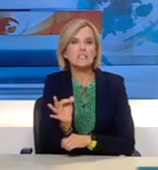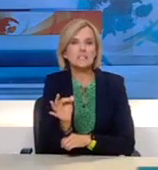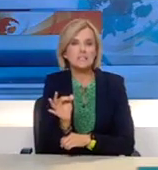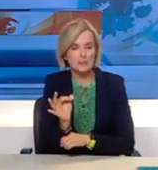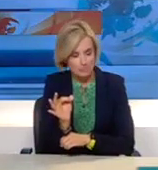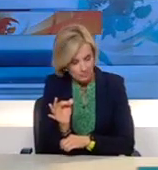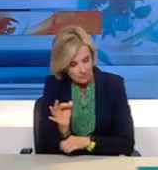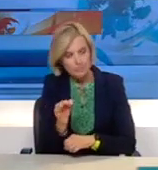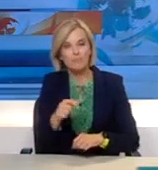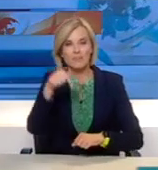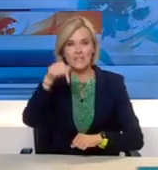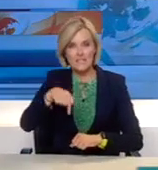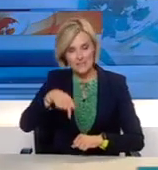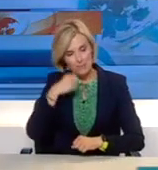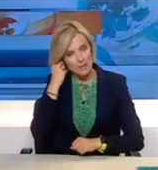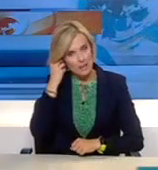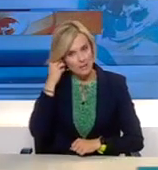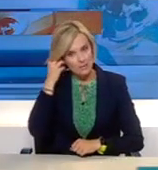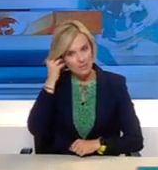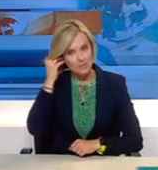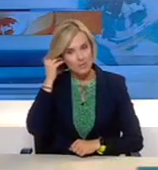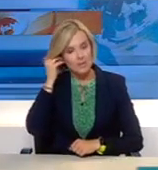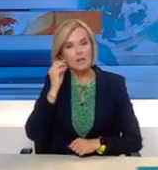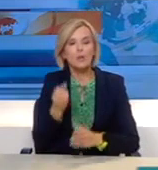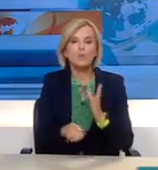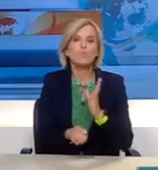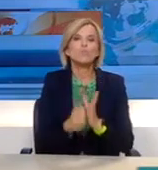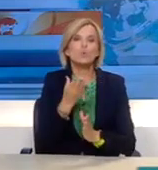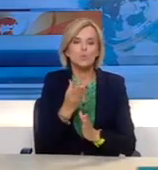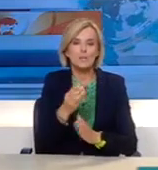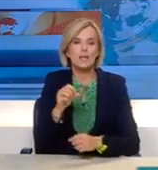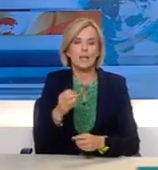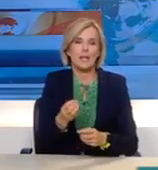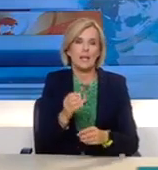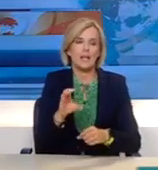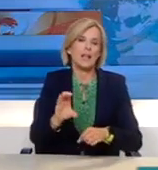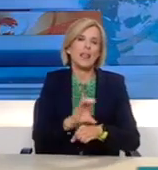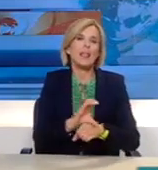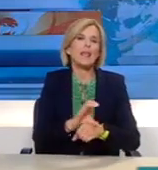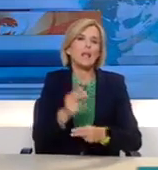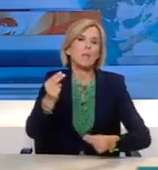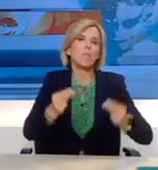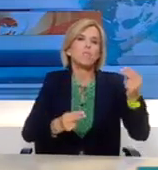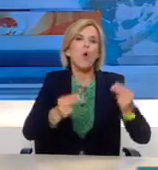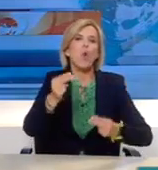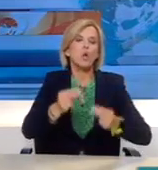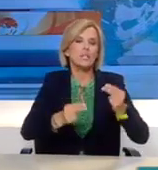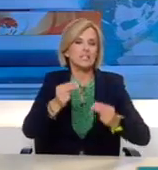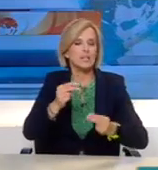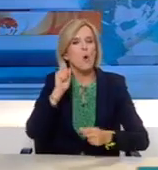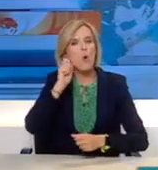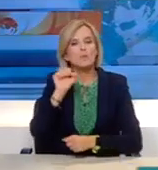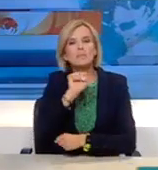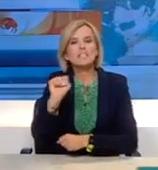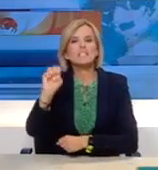Οι σημερινοί υπολογιστές, όπως ο υπερυπολογιστής Summit, στο Oak Ridge, στο National Laboratory, που